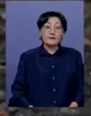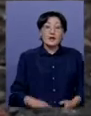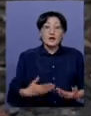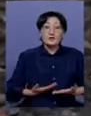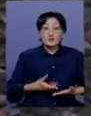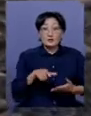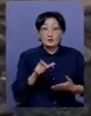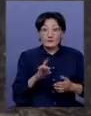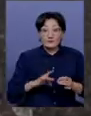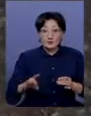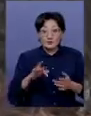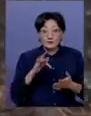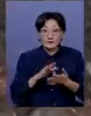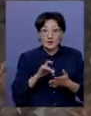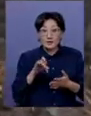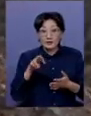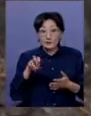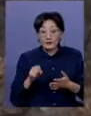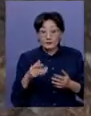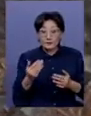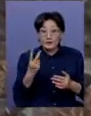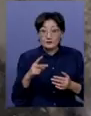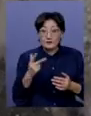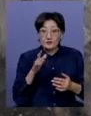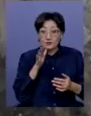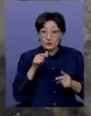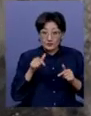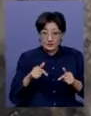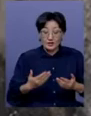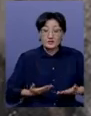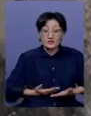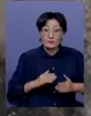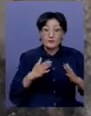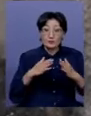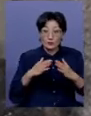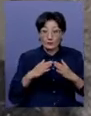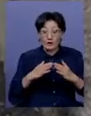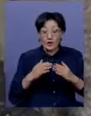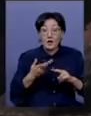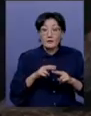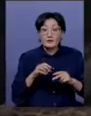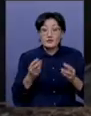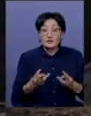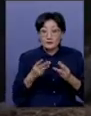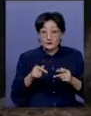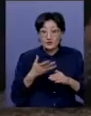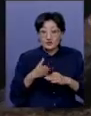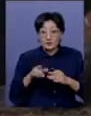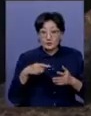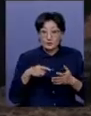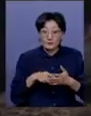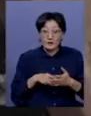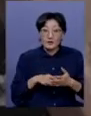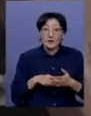Жительница одного из районов столицы Римма Буральская вот уже 23 года живет в частном доме. Как отмечает женщина, пожары в этой части города